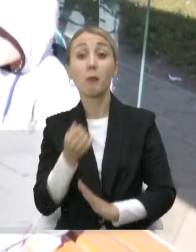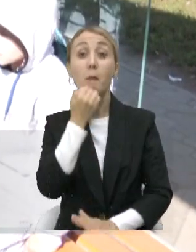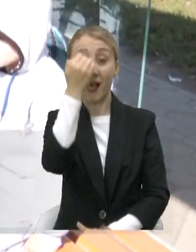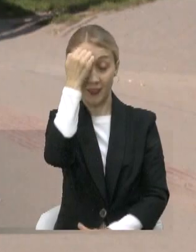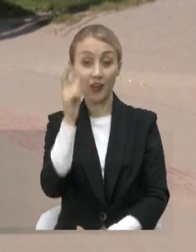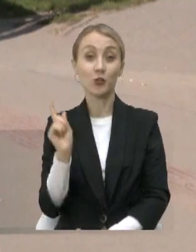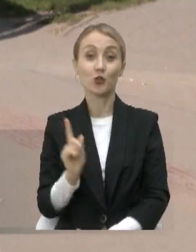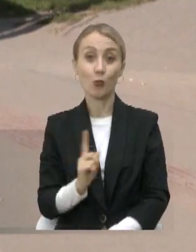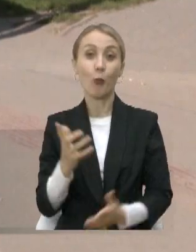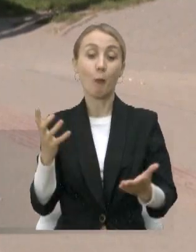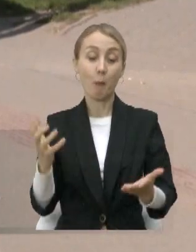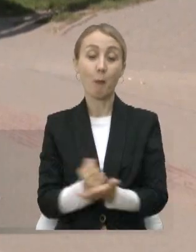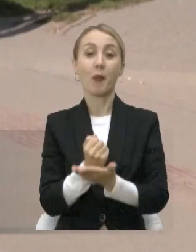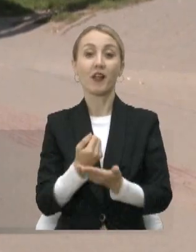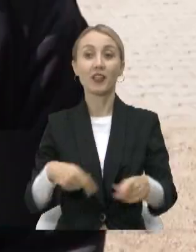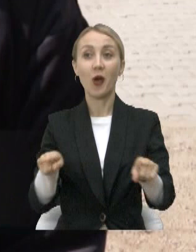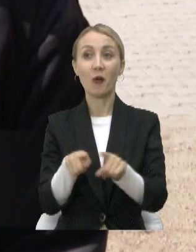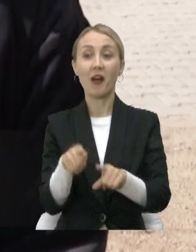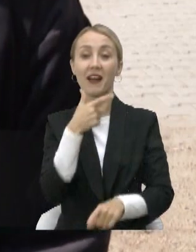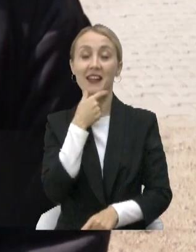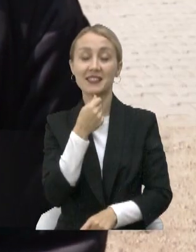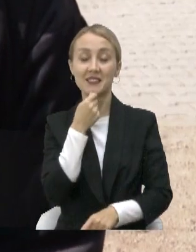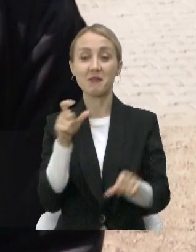появился такой привлекательный небольшой